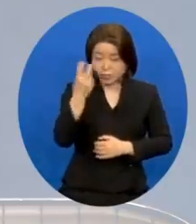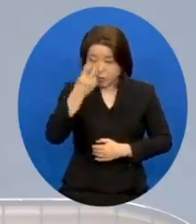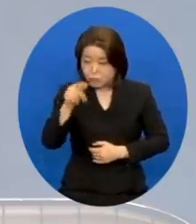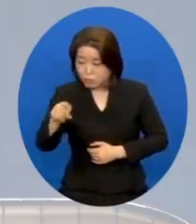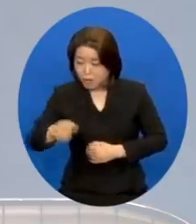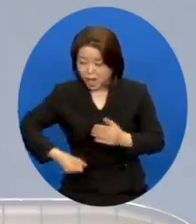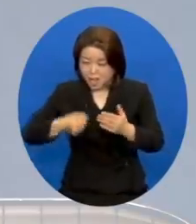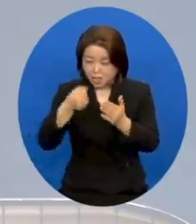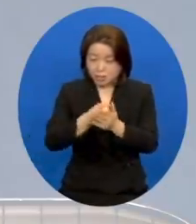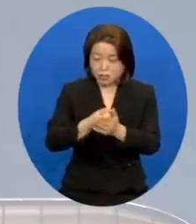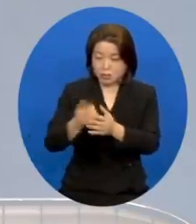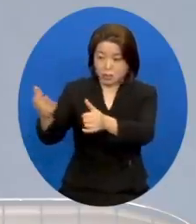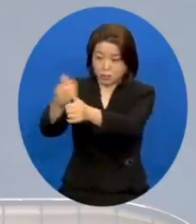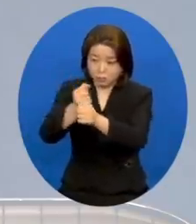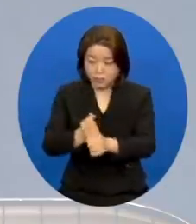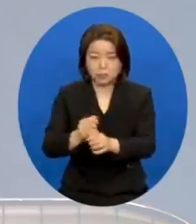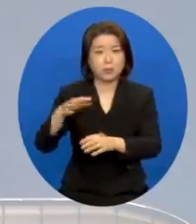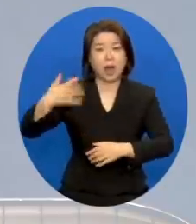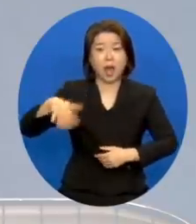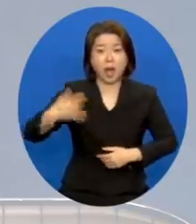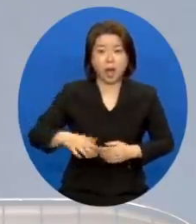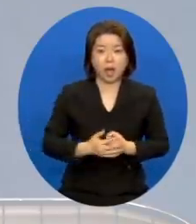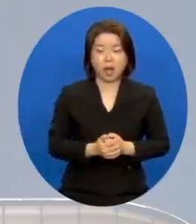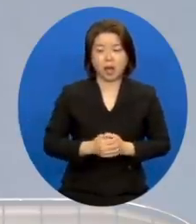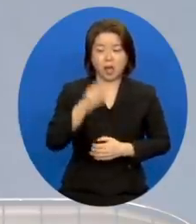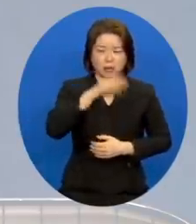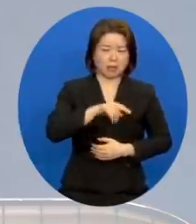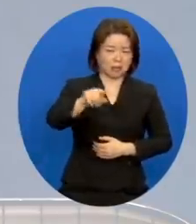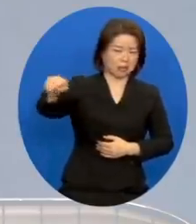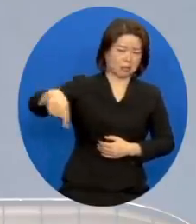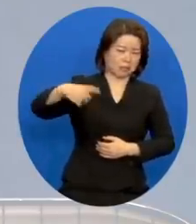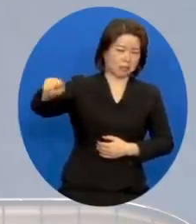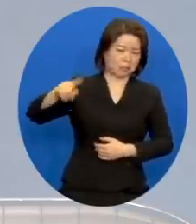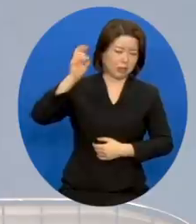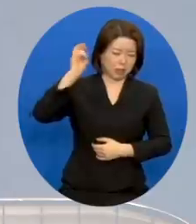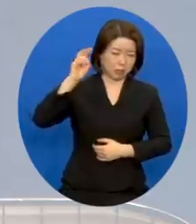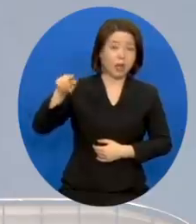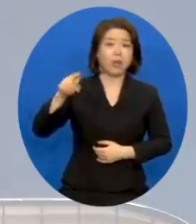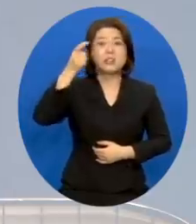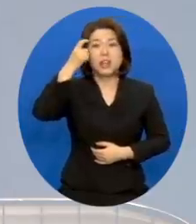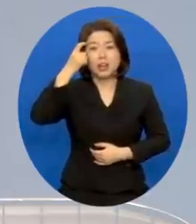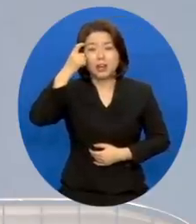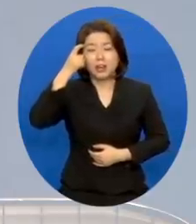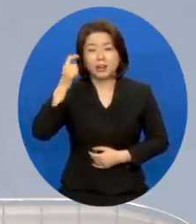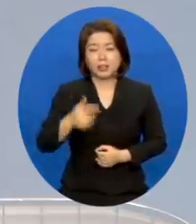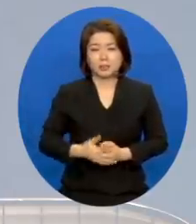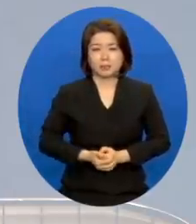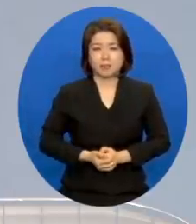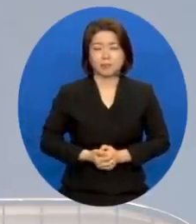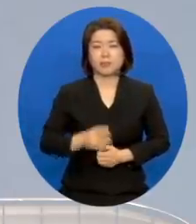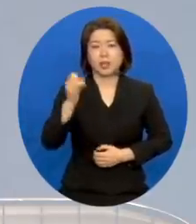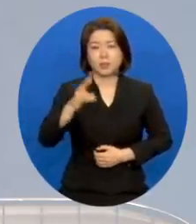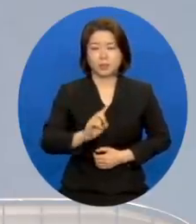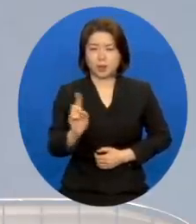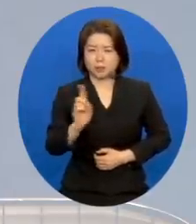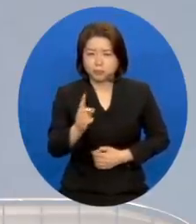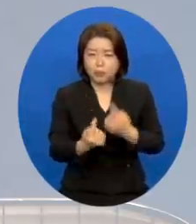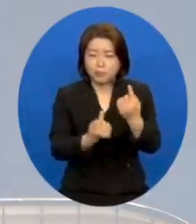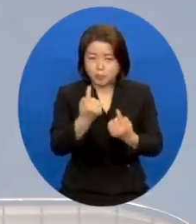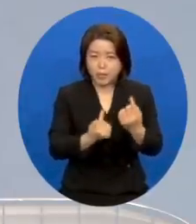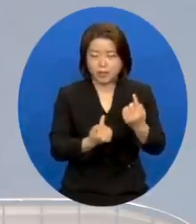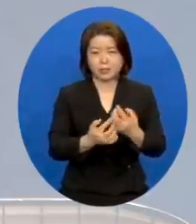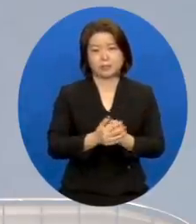어떤 범인을 잡은 것도 아니에요 그냥 괜히 그럴거라 이런 생 그리고 무엇보다도